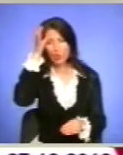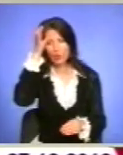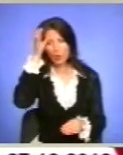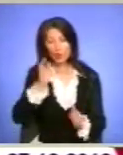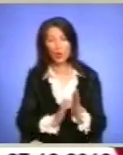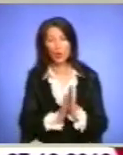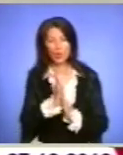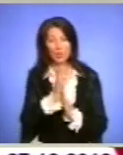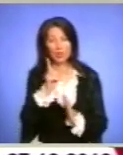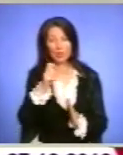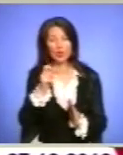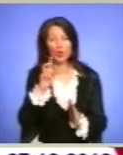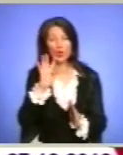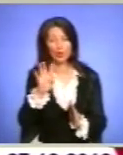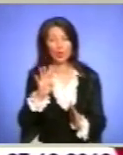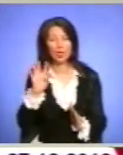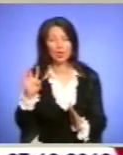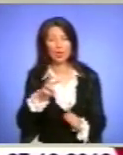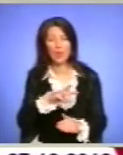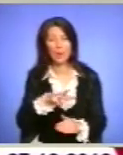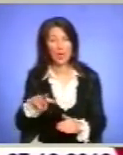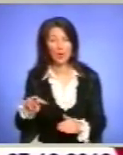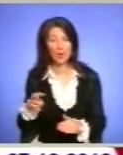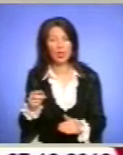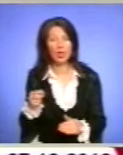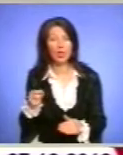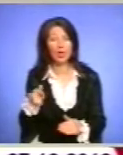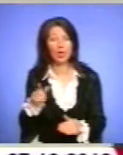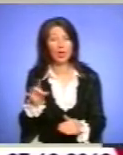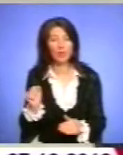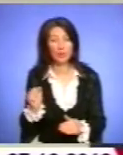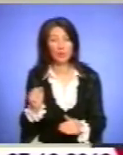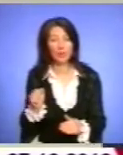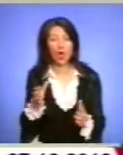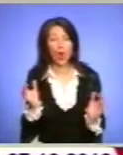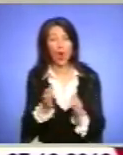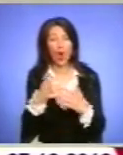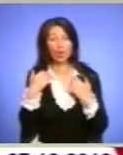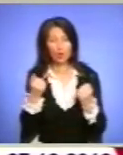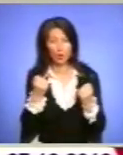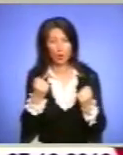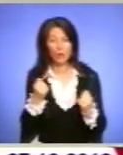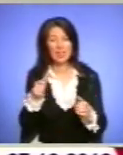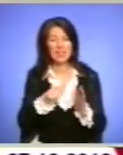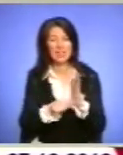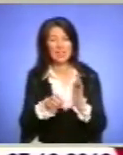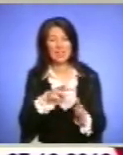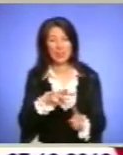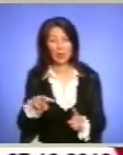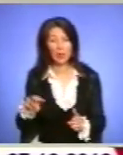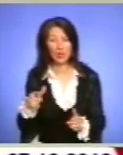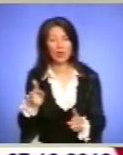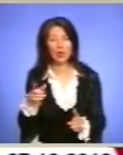ріст 104,4 мільйона гривень, охорону здоров'я – 60 мільйонів